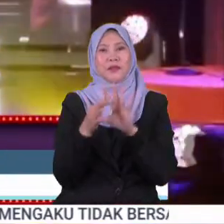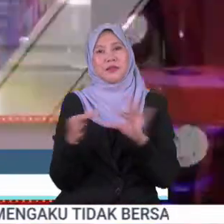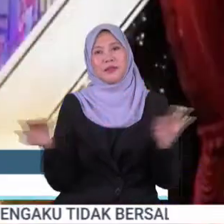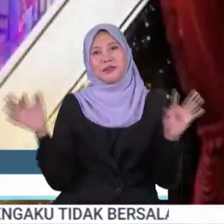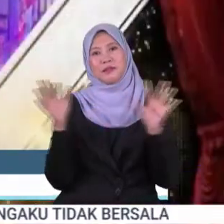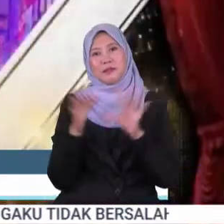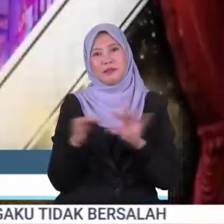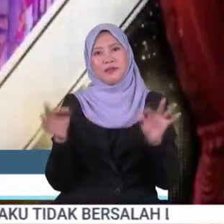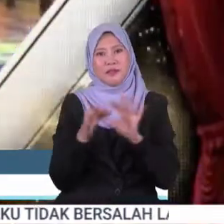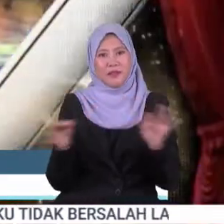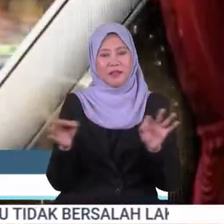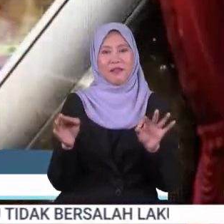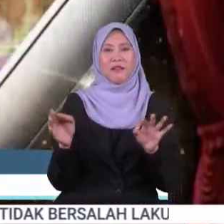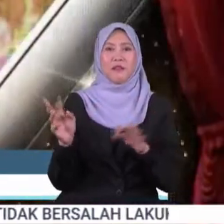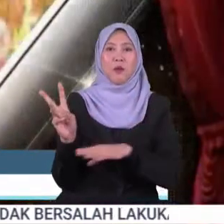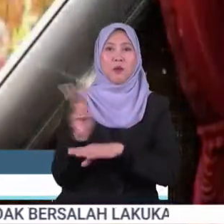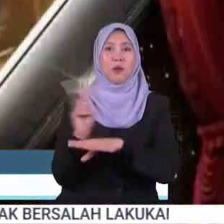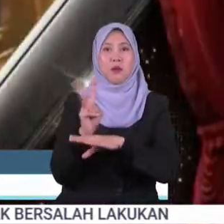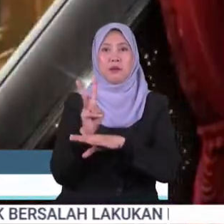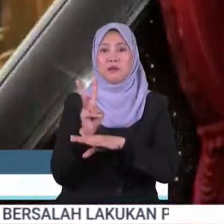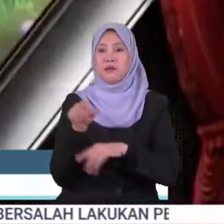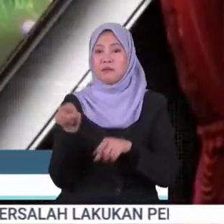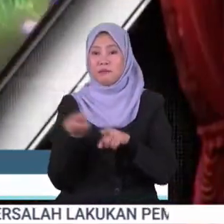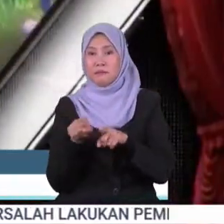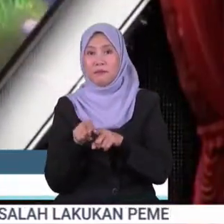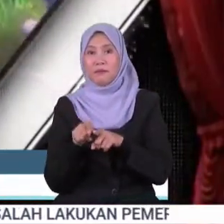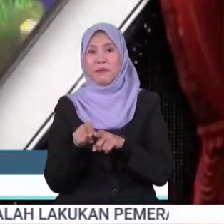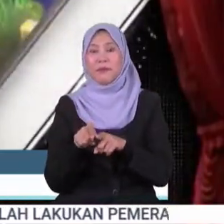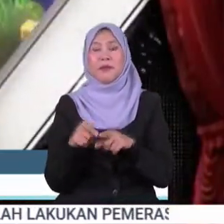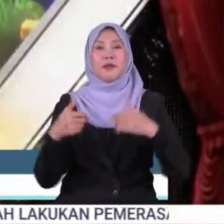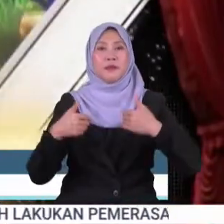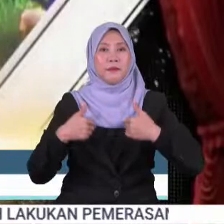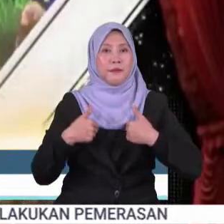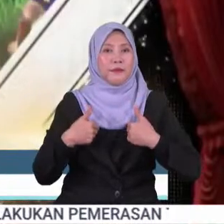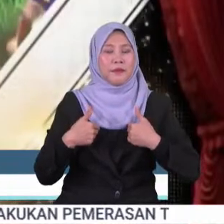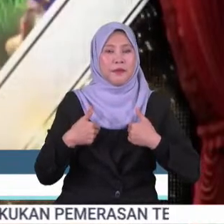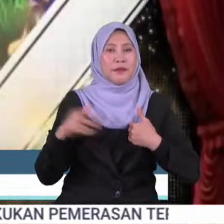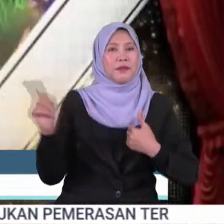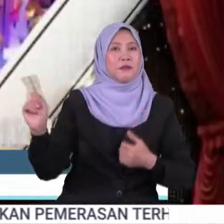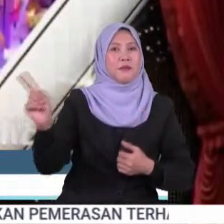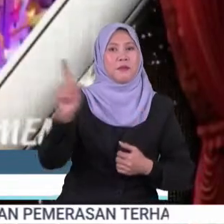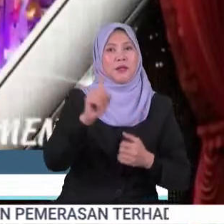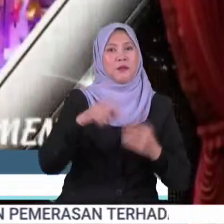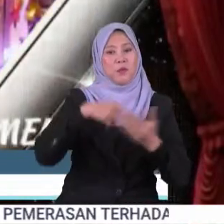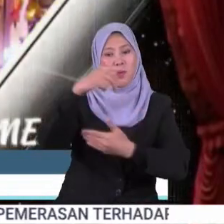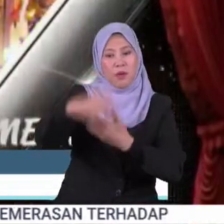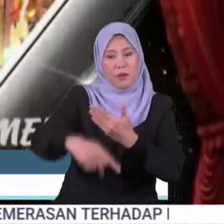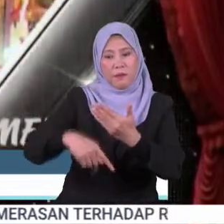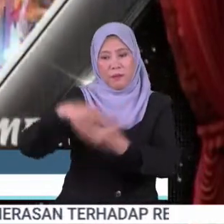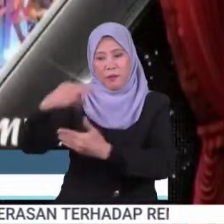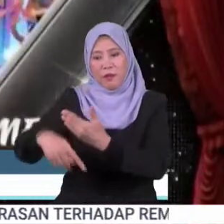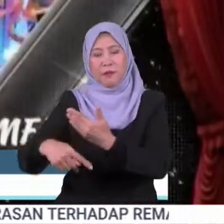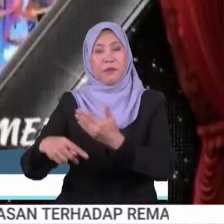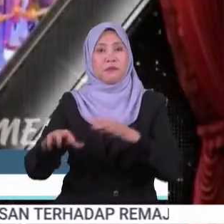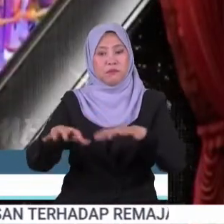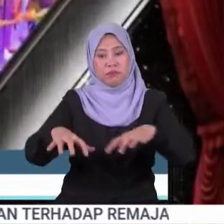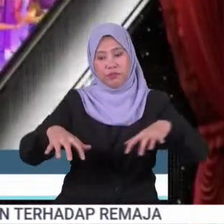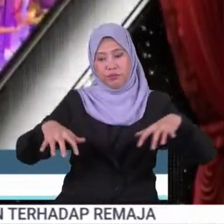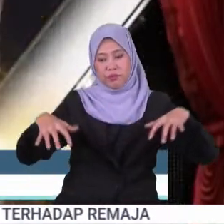kita yang ada di panggung and ataupun yang akan diadakan di mana-mana event and you